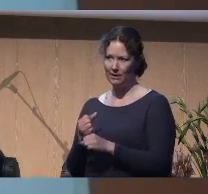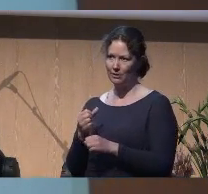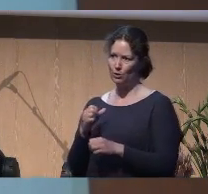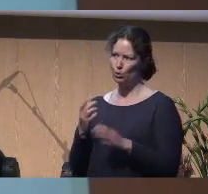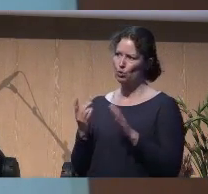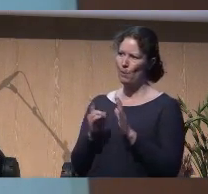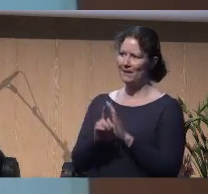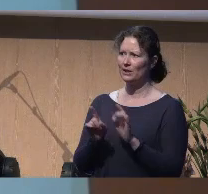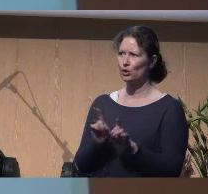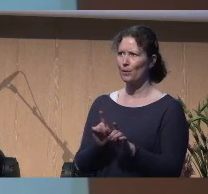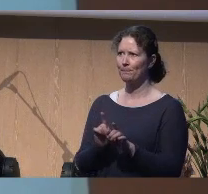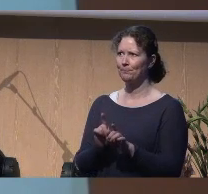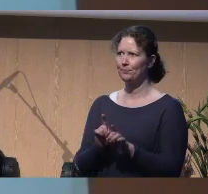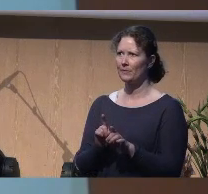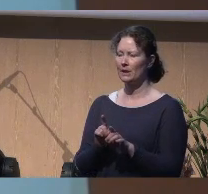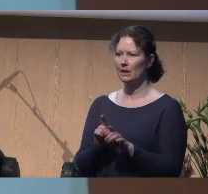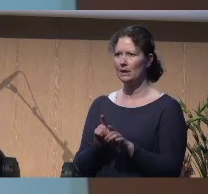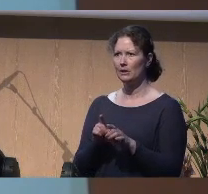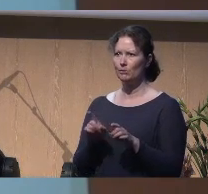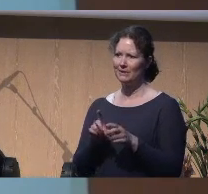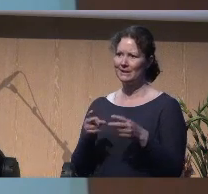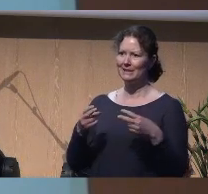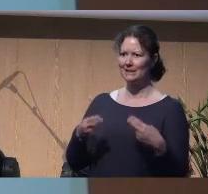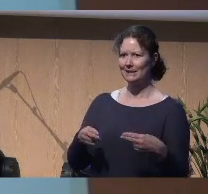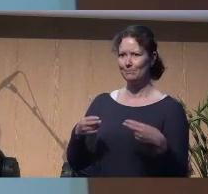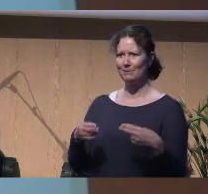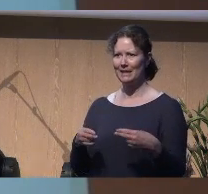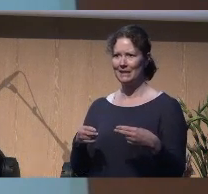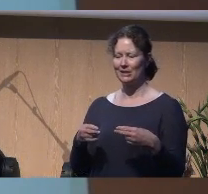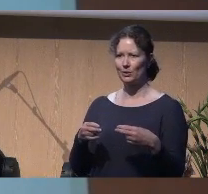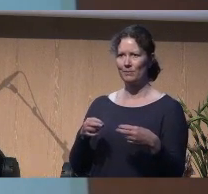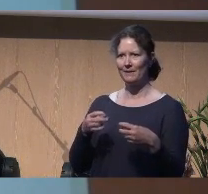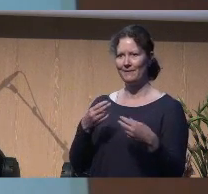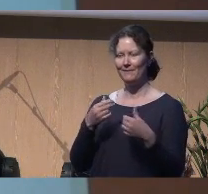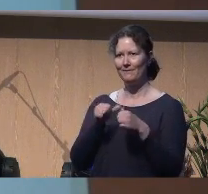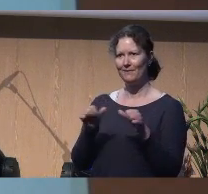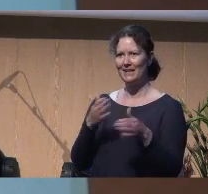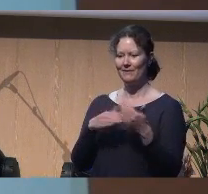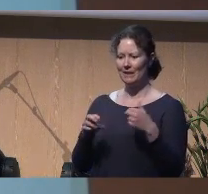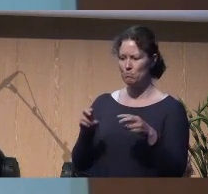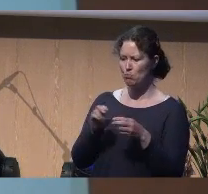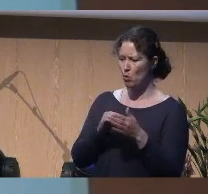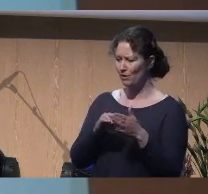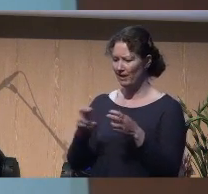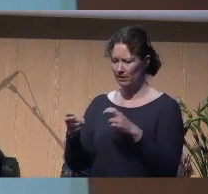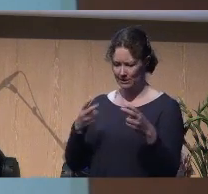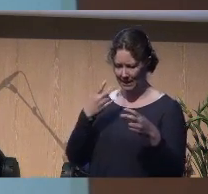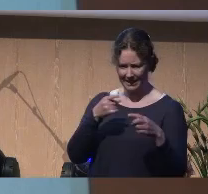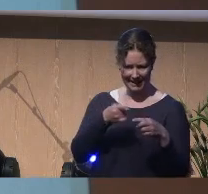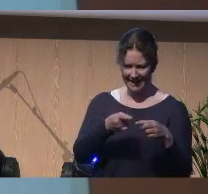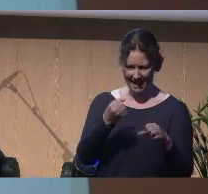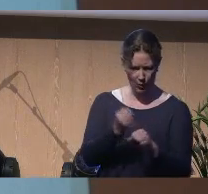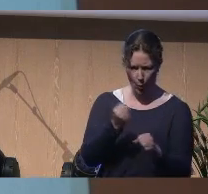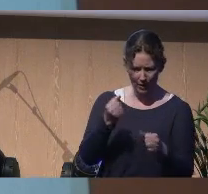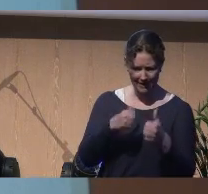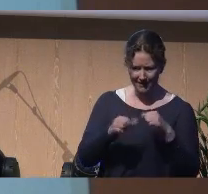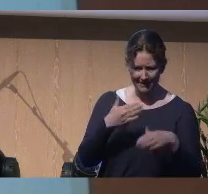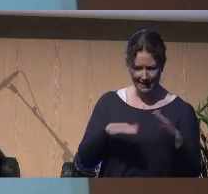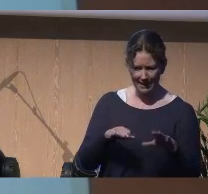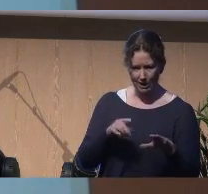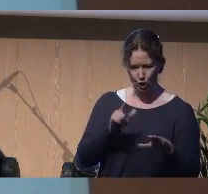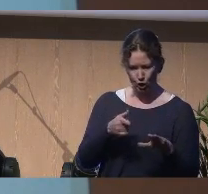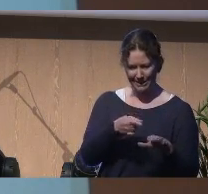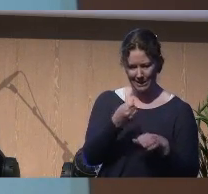sånn spille frivillighet ut mot hverandre og si, ja, men det ikke ordentlig frivillighet. For de gjør oppgaver